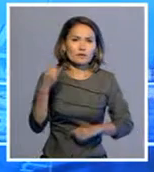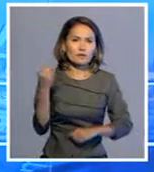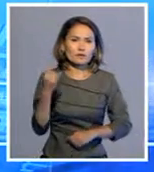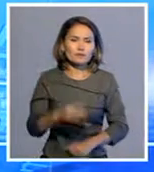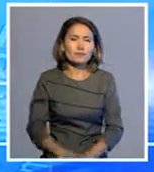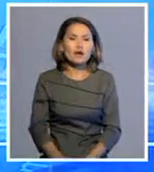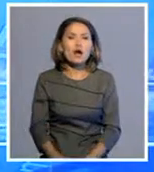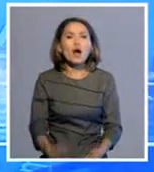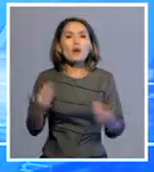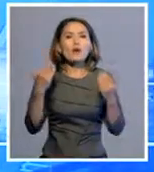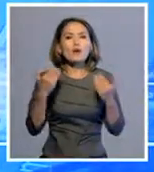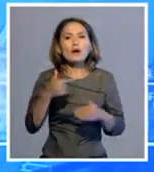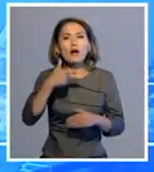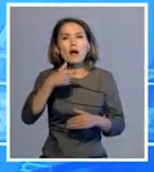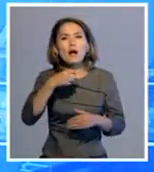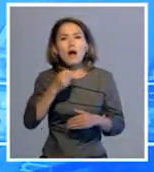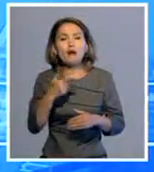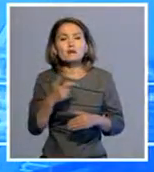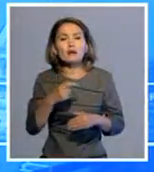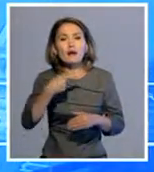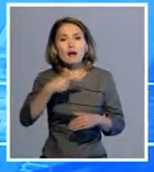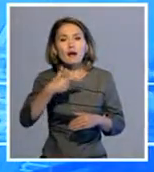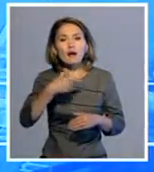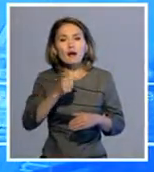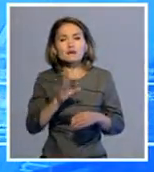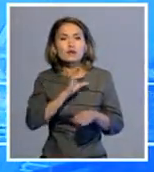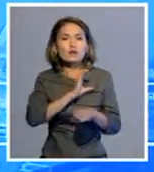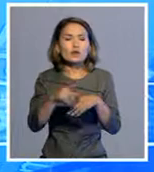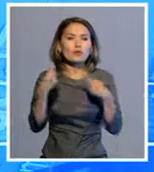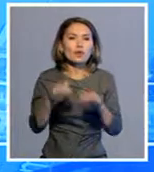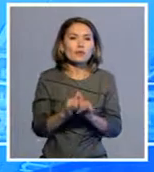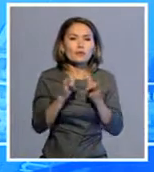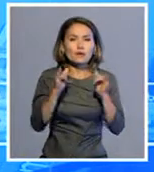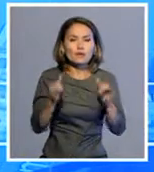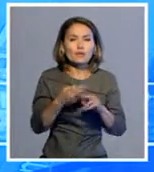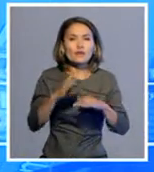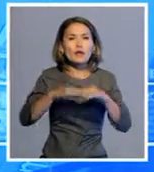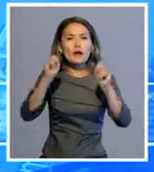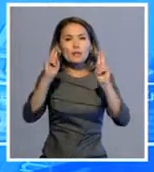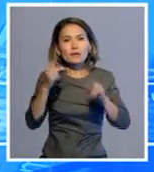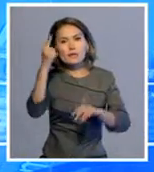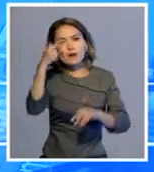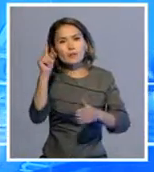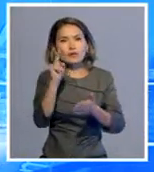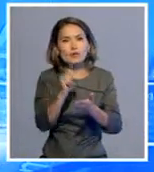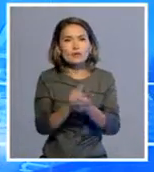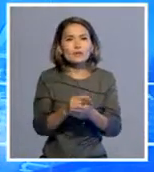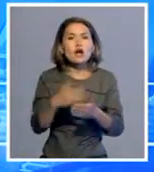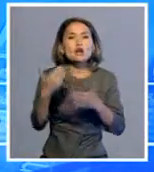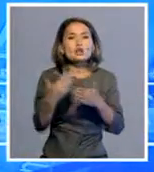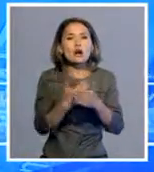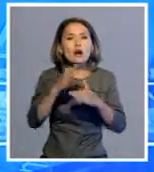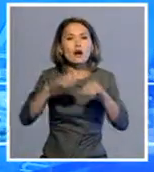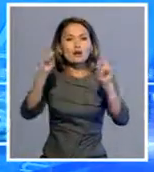Бүгінгі жаһандану дәуірінде газ тасымалдау саласы қарқынды дамып келеді. Сондықтан нарыққа білікті әрі білімді мамандар қажет. Осында жаңа